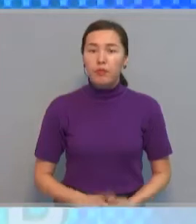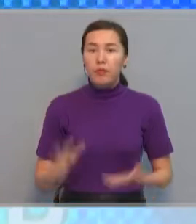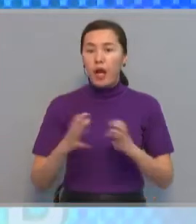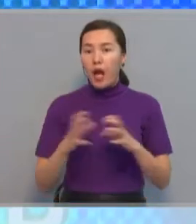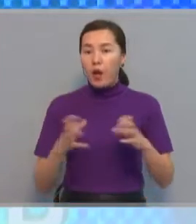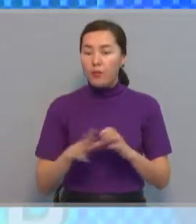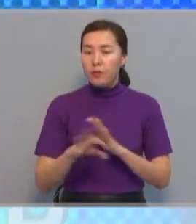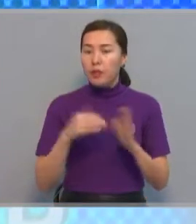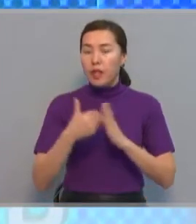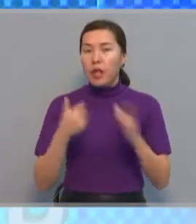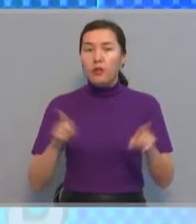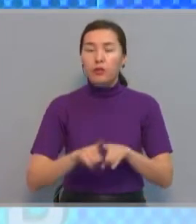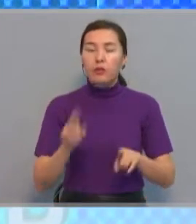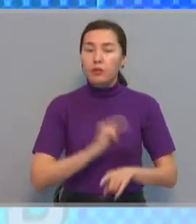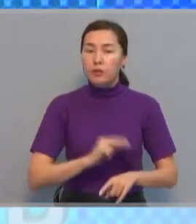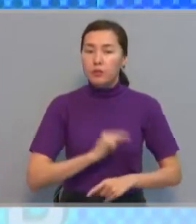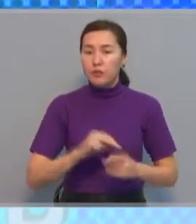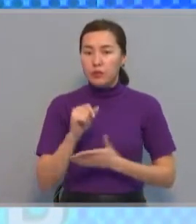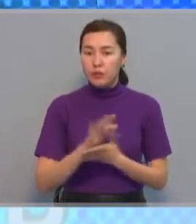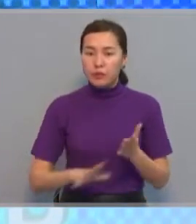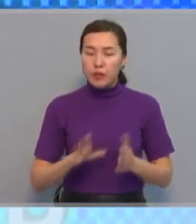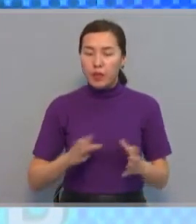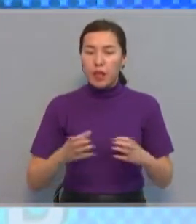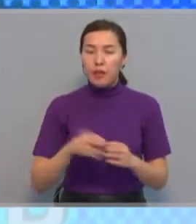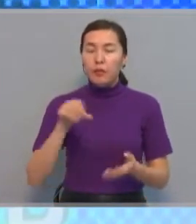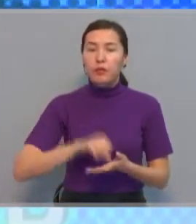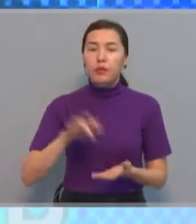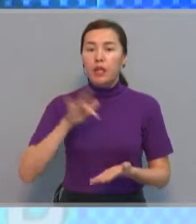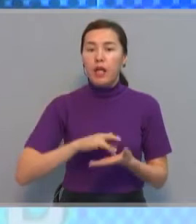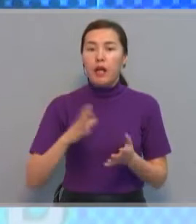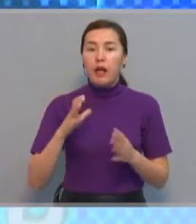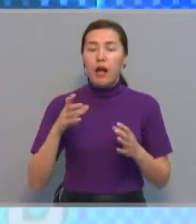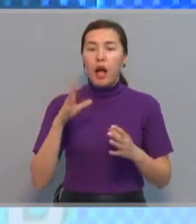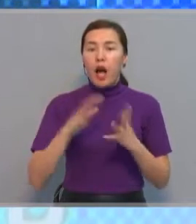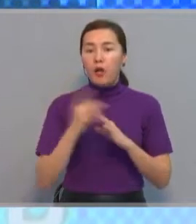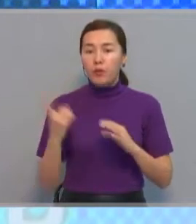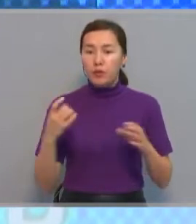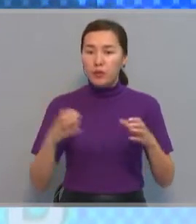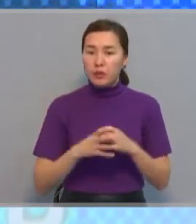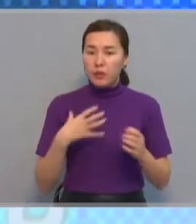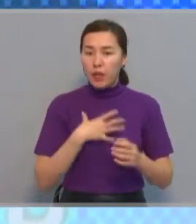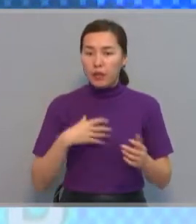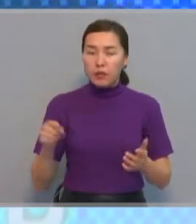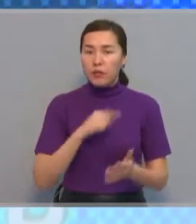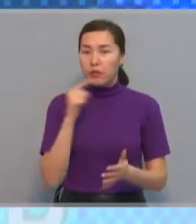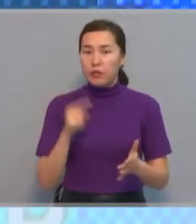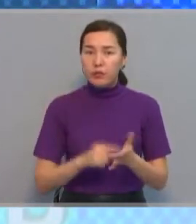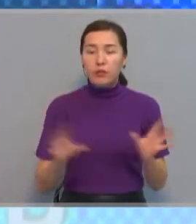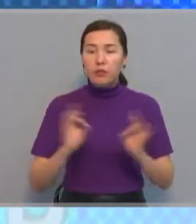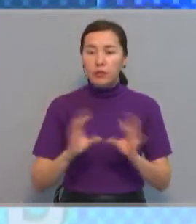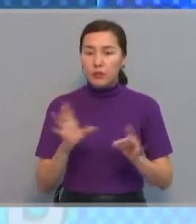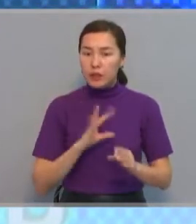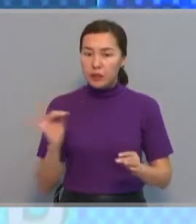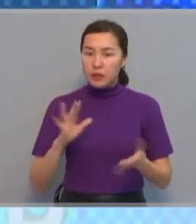Ауыл партиясының сайлауалды үгіт-насихат жұмыстары жалғасуда. Партия мүшелері қаладағы фермерлермен кездесіп, оларды толғандырған мәселелер